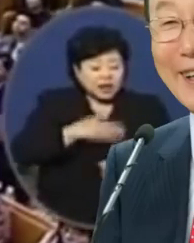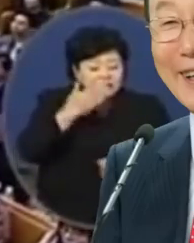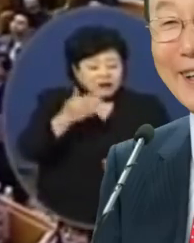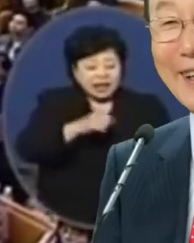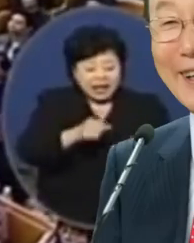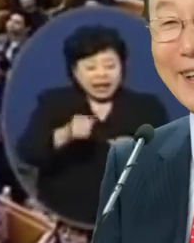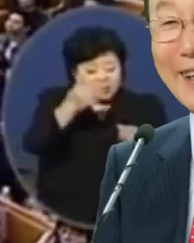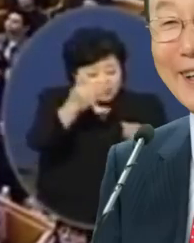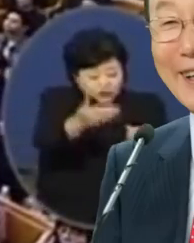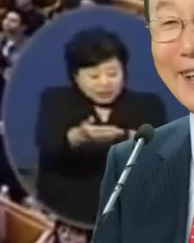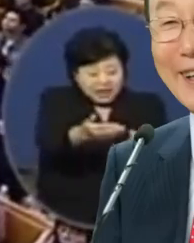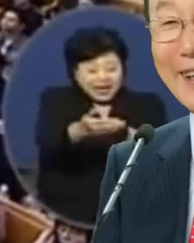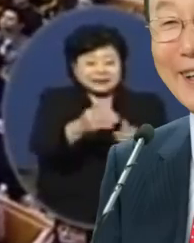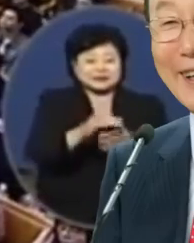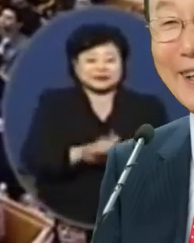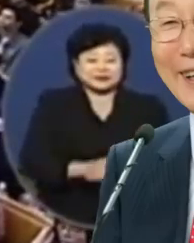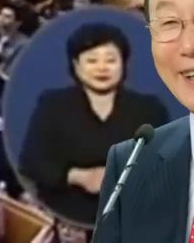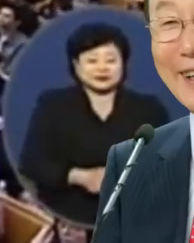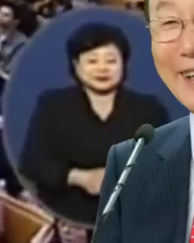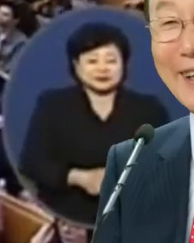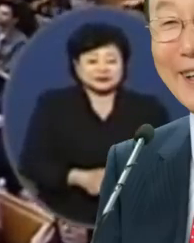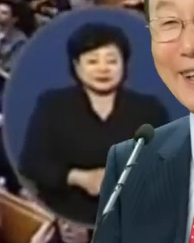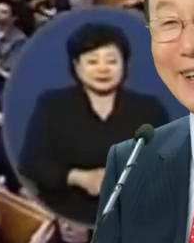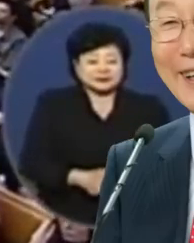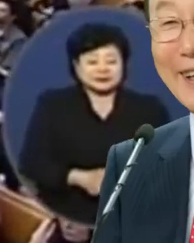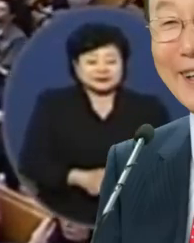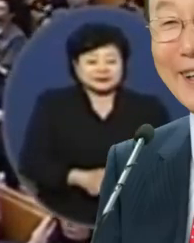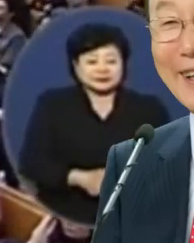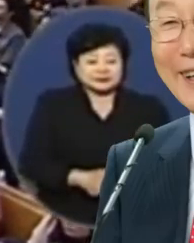내가 너희에게 행하리라고 말씀하십니다.